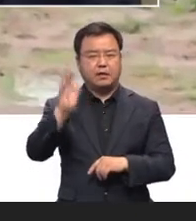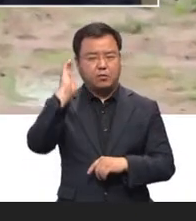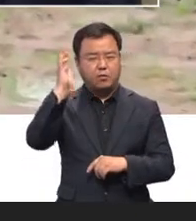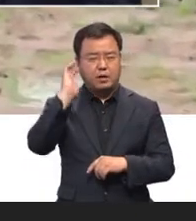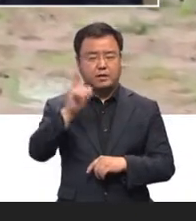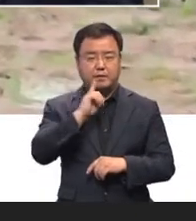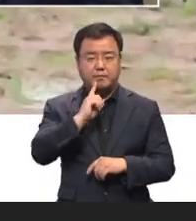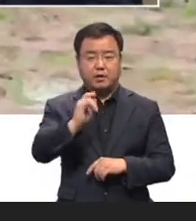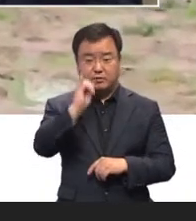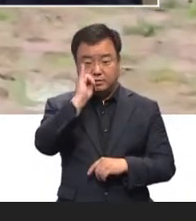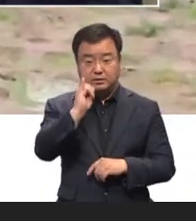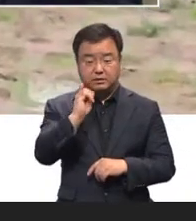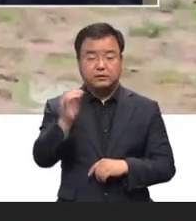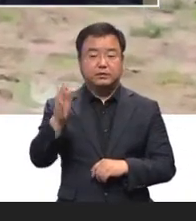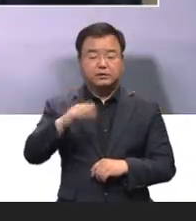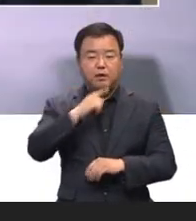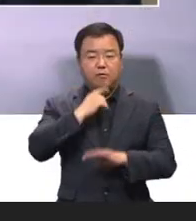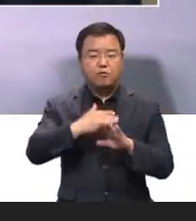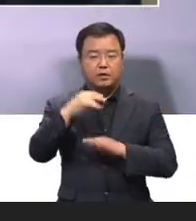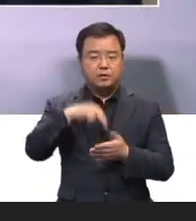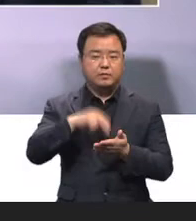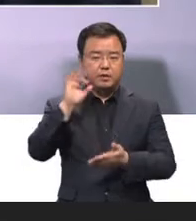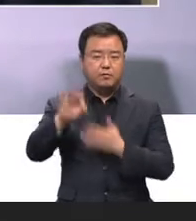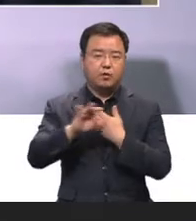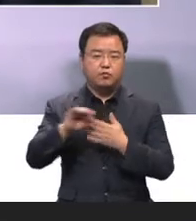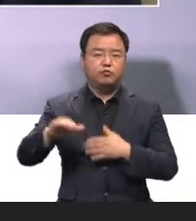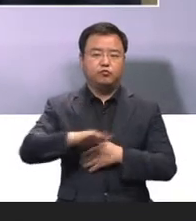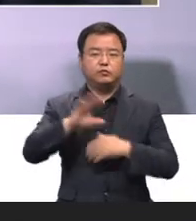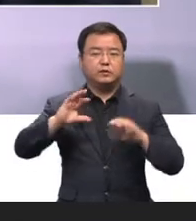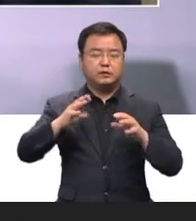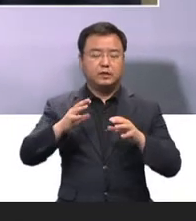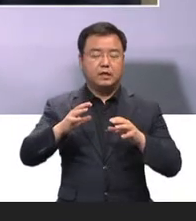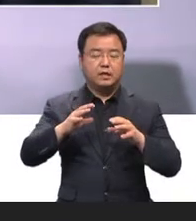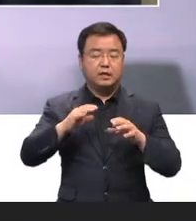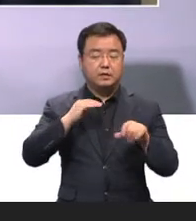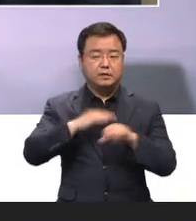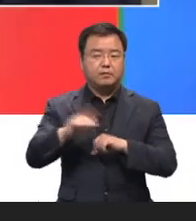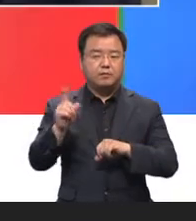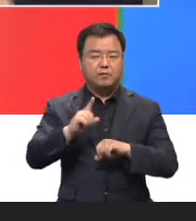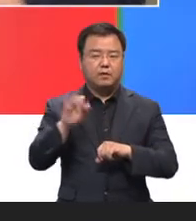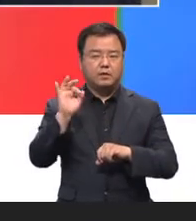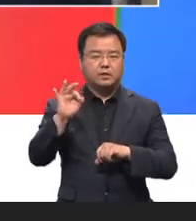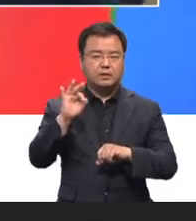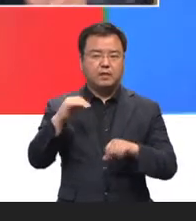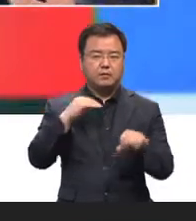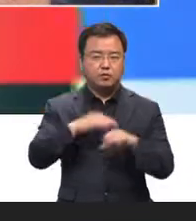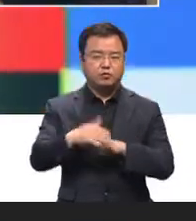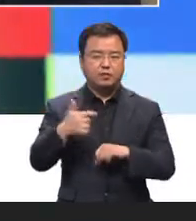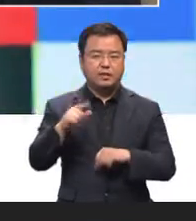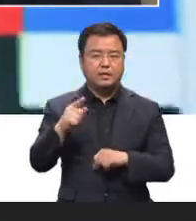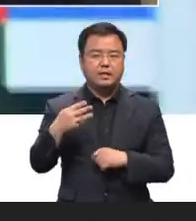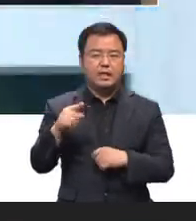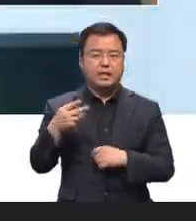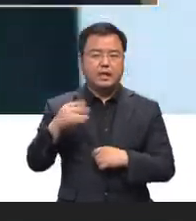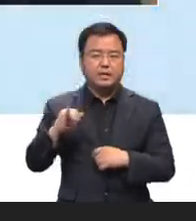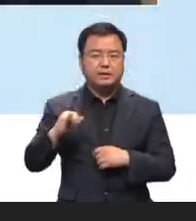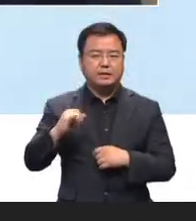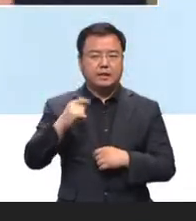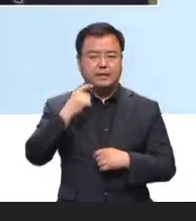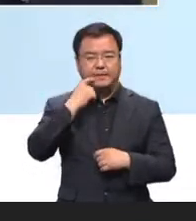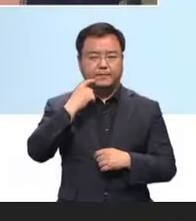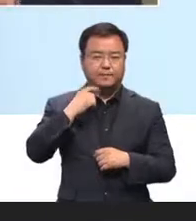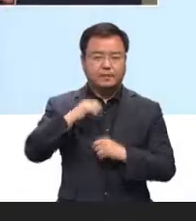그냥 이제 북한의 어서 왔을 때는 우리나라 대중 음악이 자본주의 날라리 품 이라고 해서 예 너무 자유분방하고 자극적이다